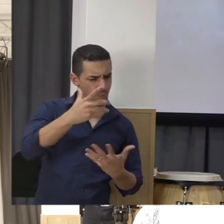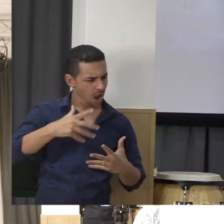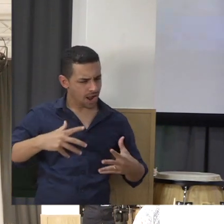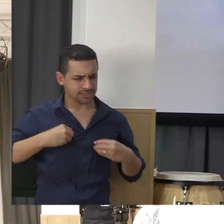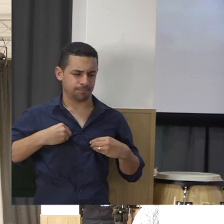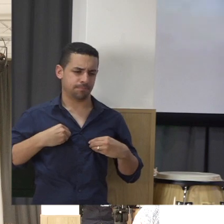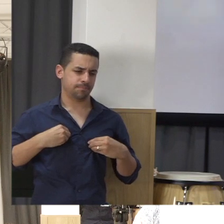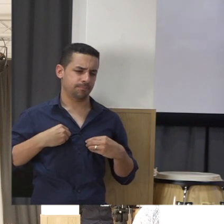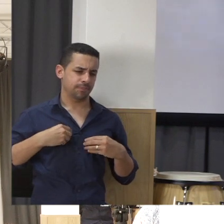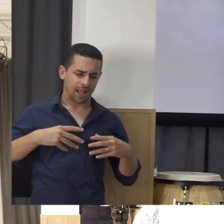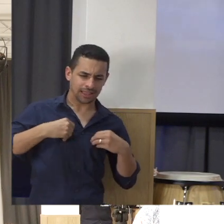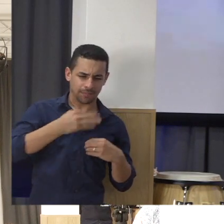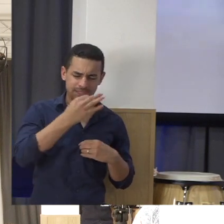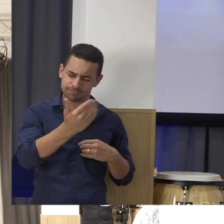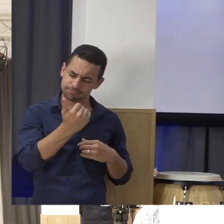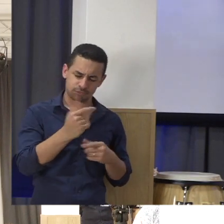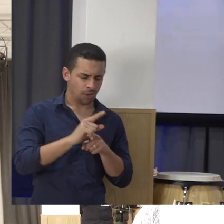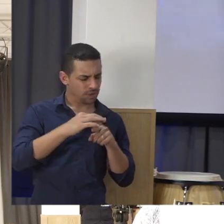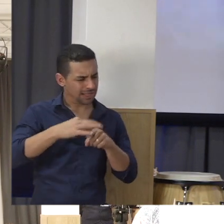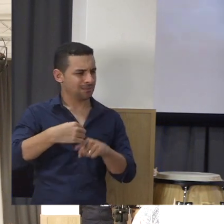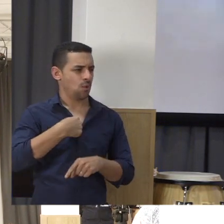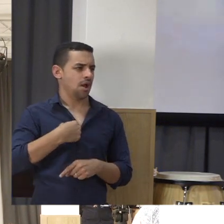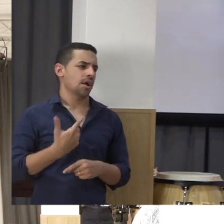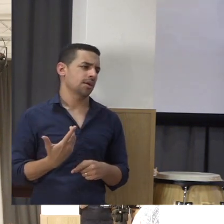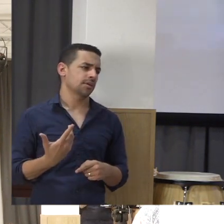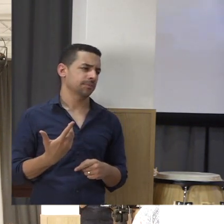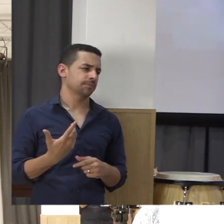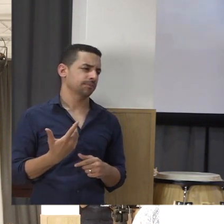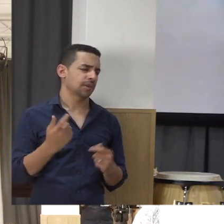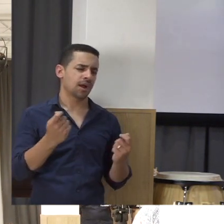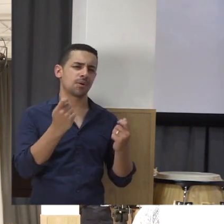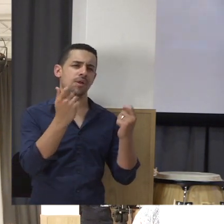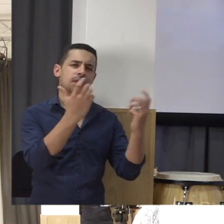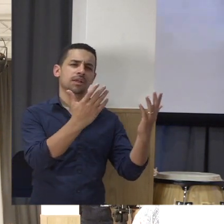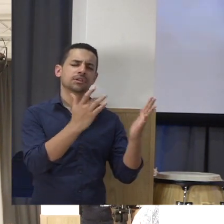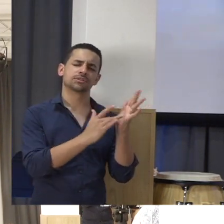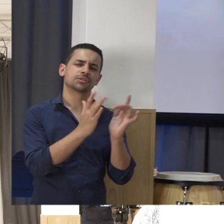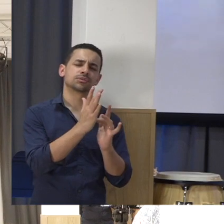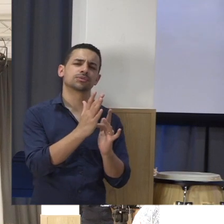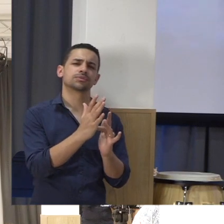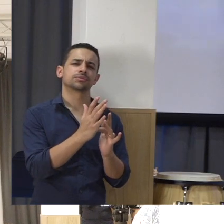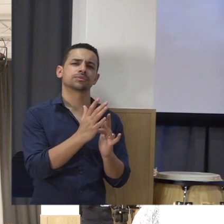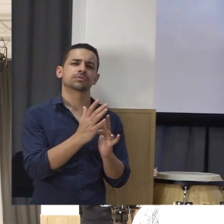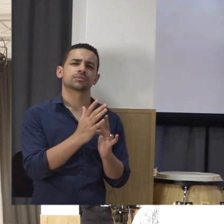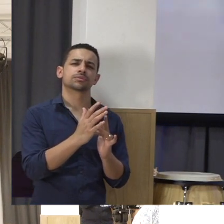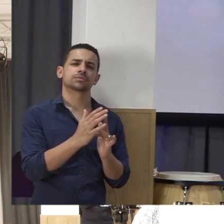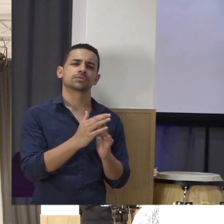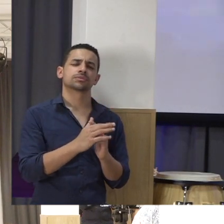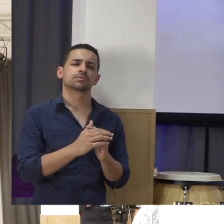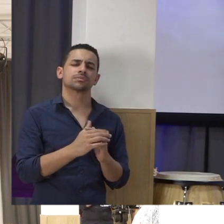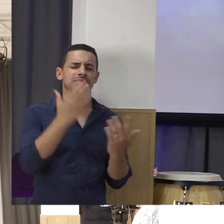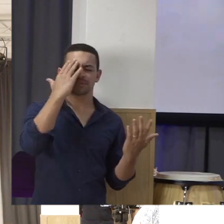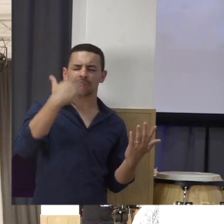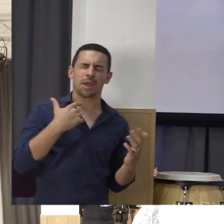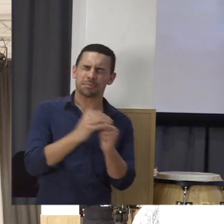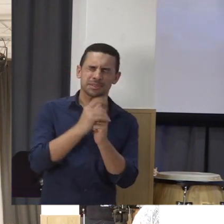acceptes de lui dire, conduis-moi. Alléluia. Jésus. Seigneur, je vais